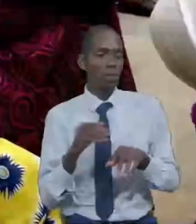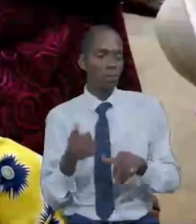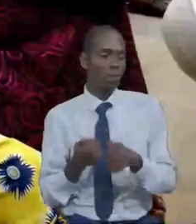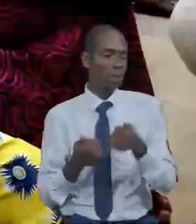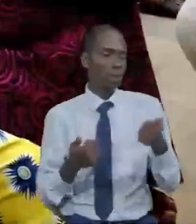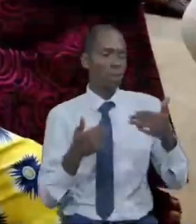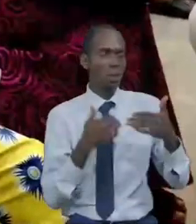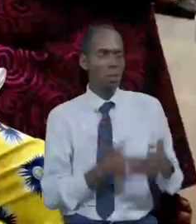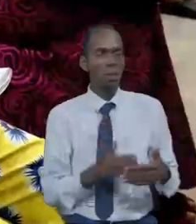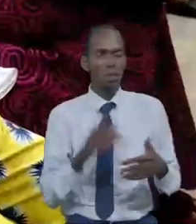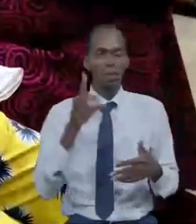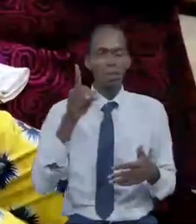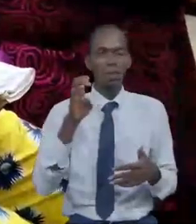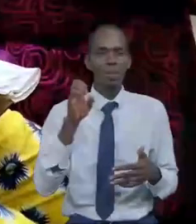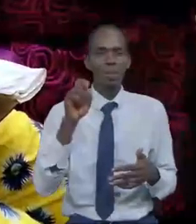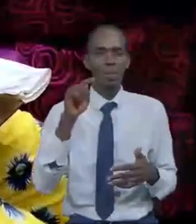plateau,